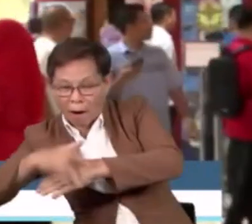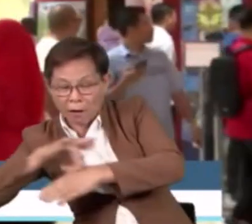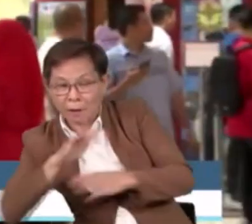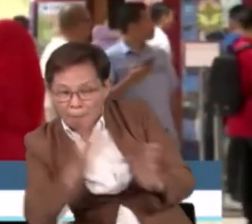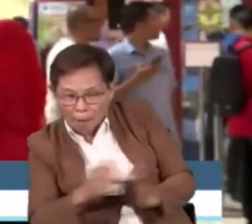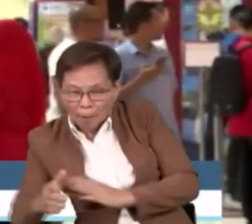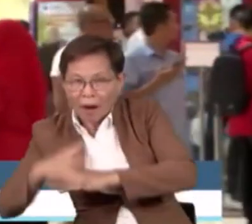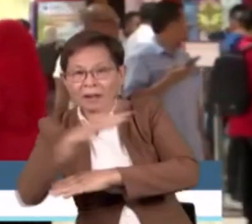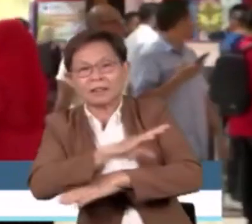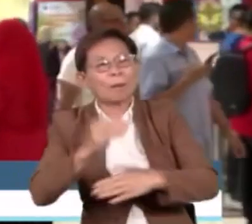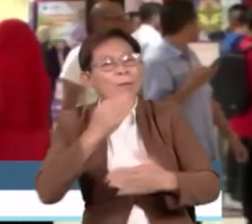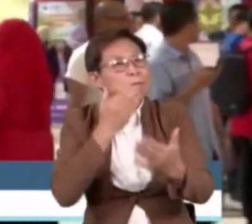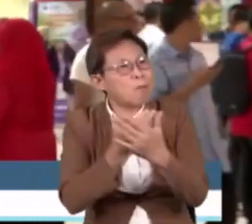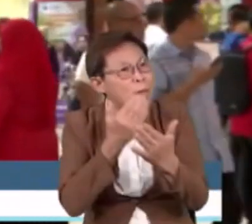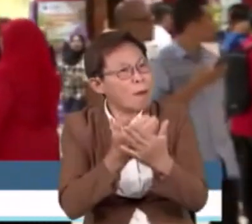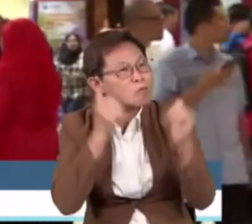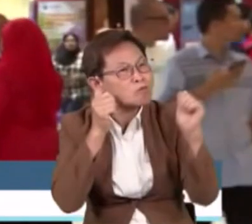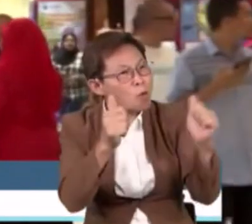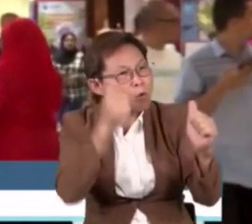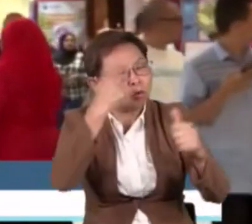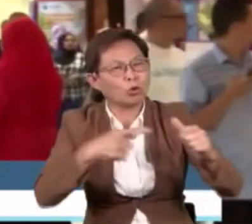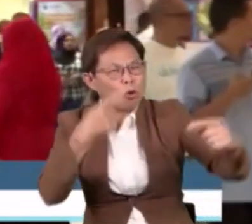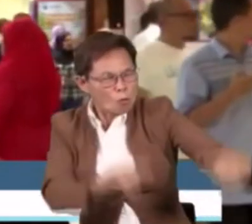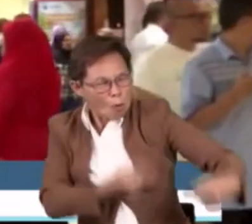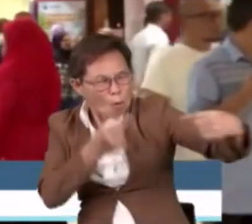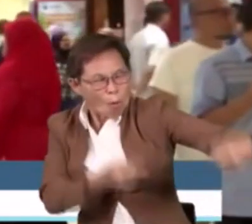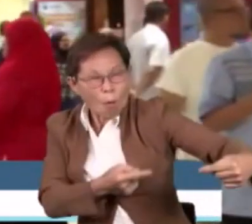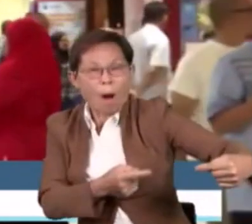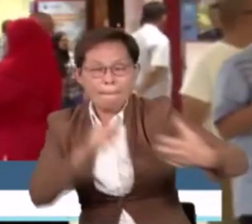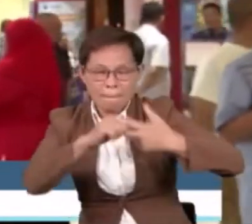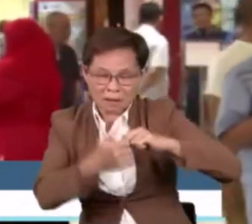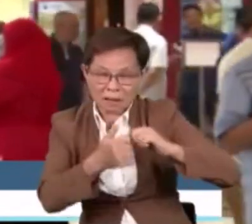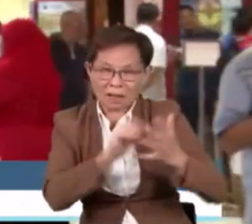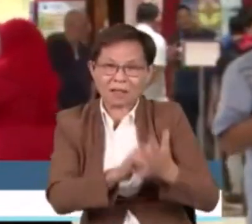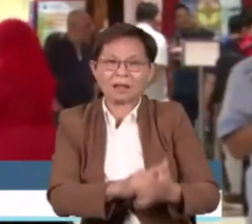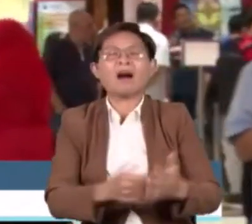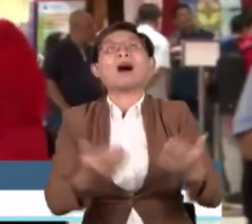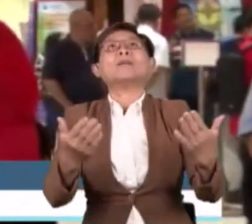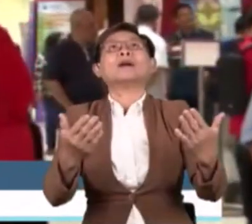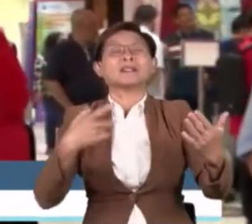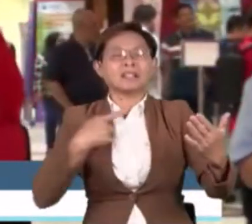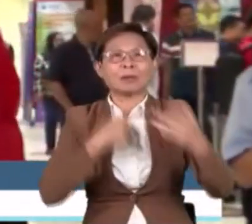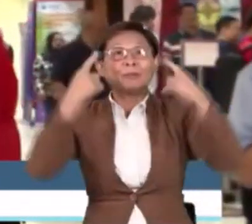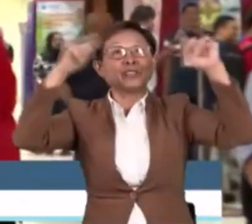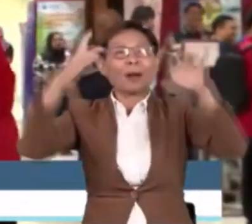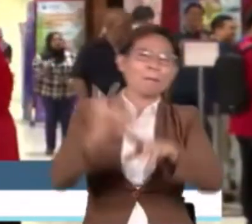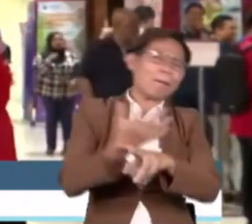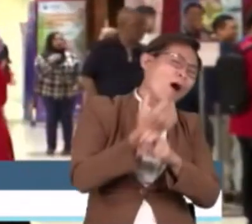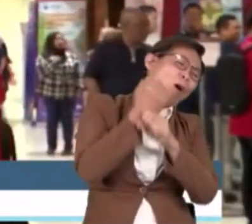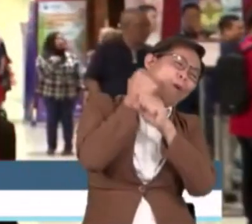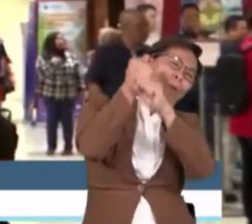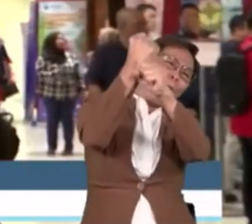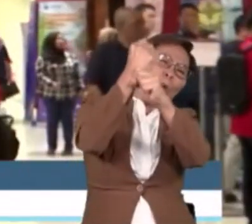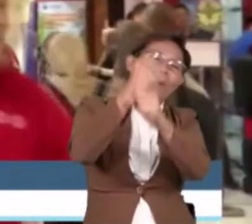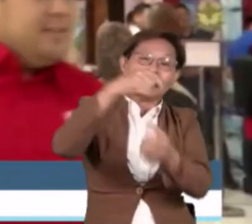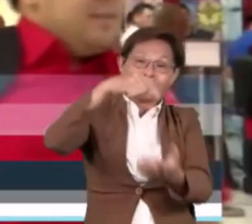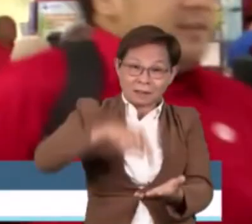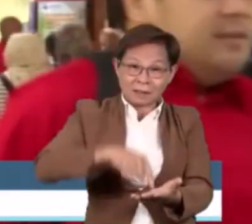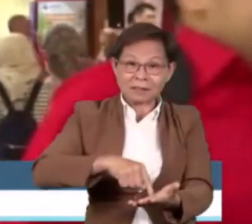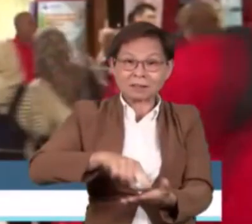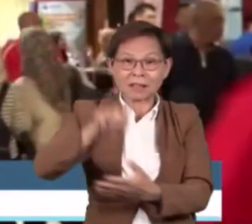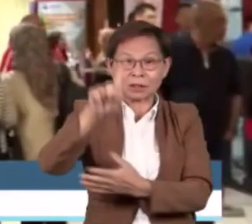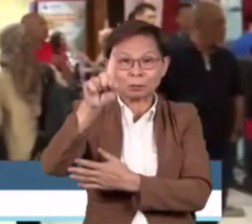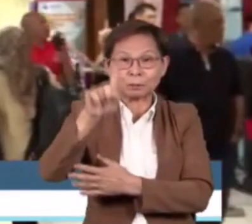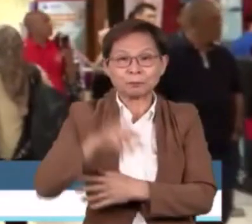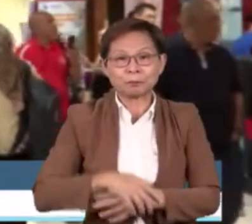baik untuk memperjuangkan isu ini, dan alhamdulillah ini terbukti kita berjaya menang. Dan ini adalah satu